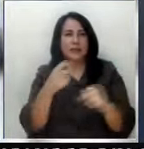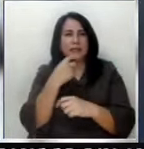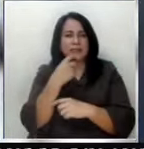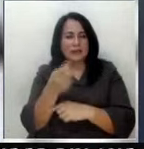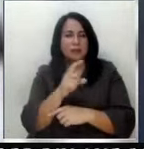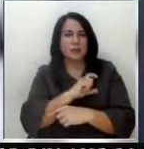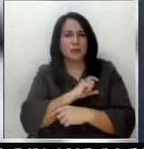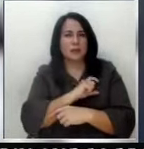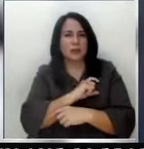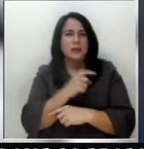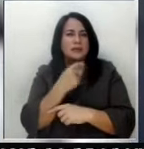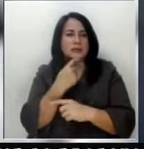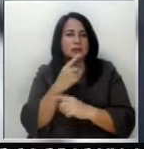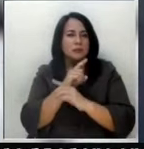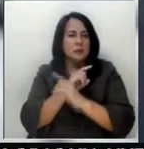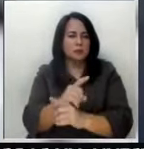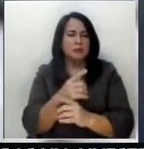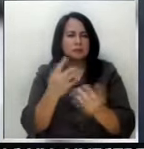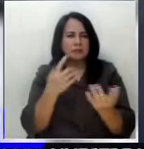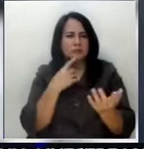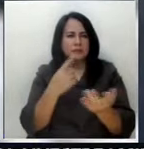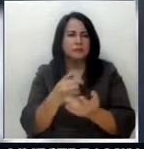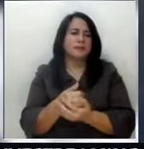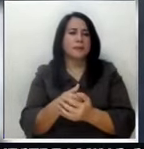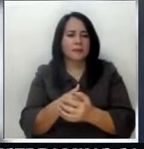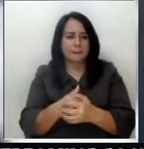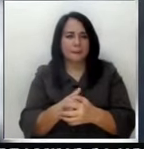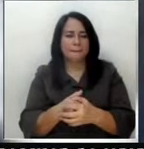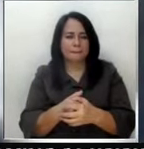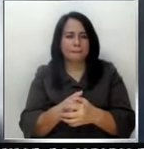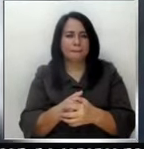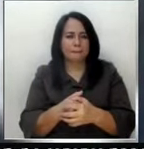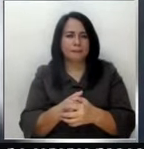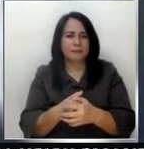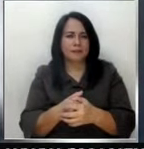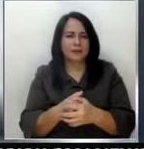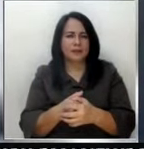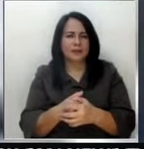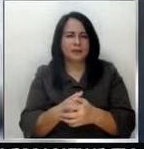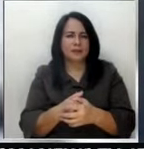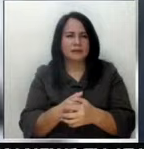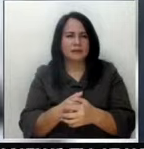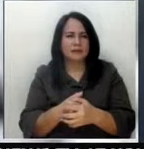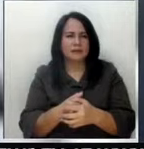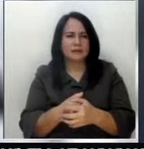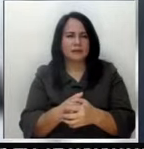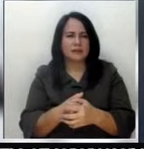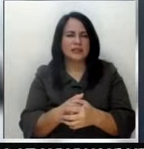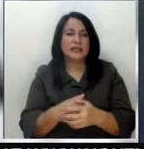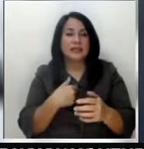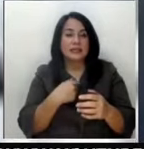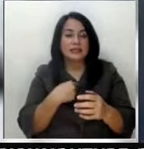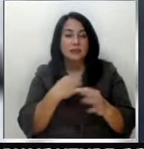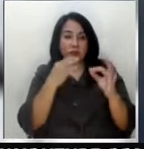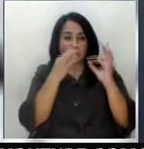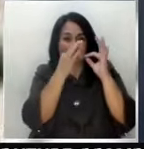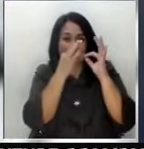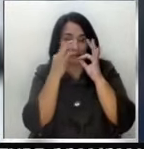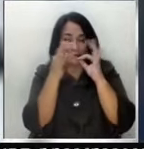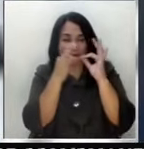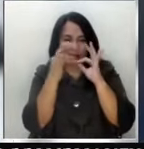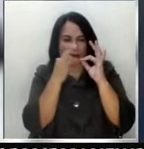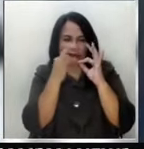kanyang defense, sinasabi niya na ay nilagay lang yung